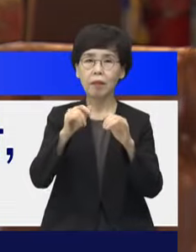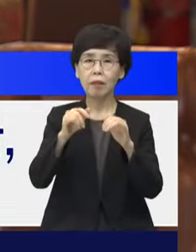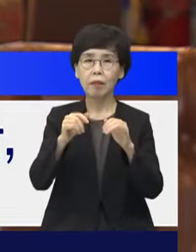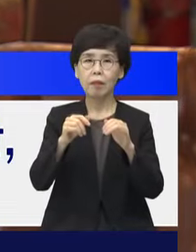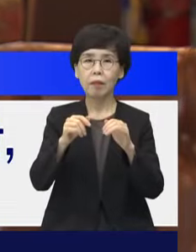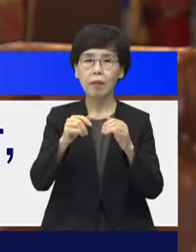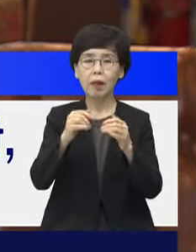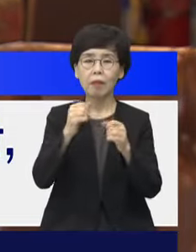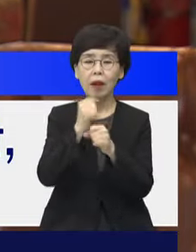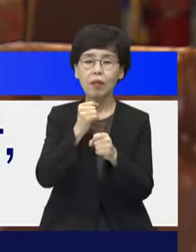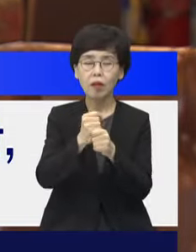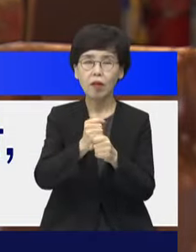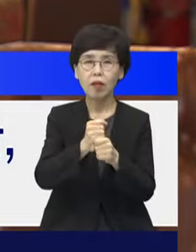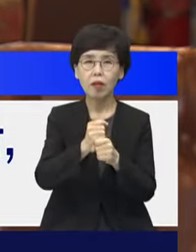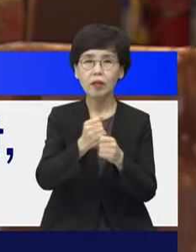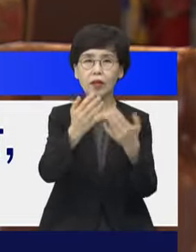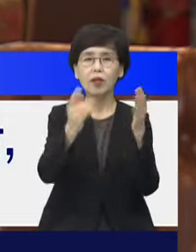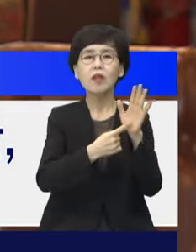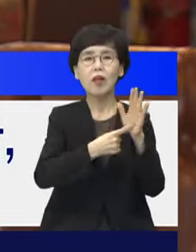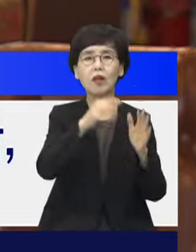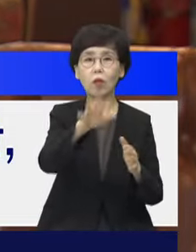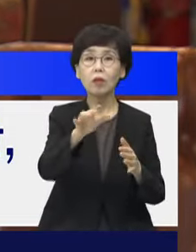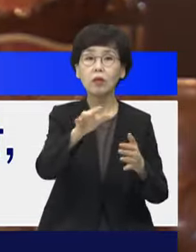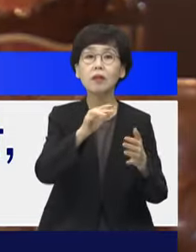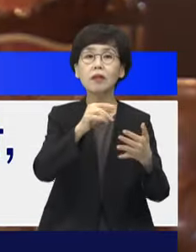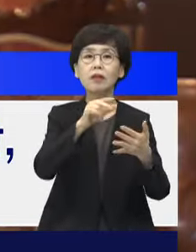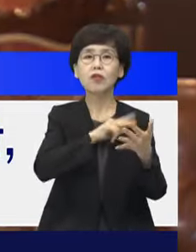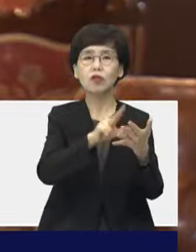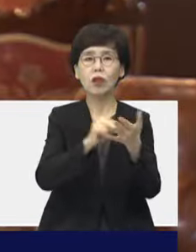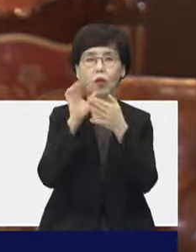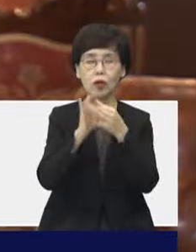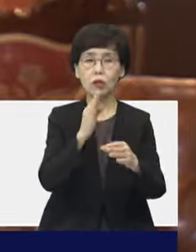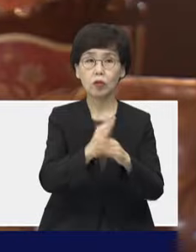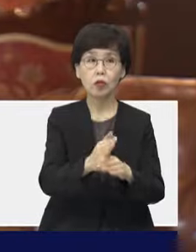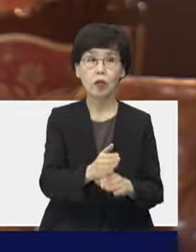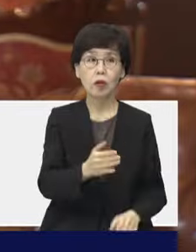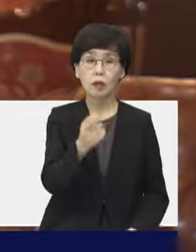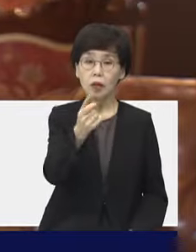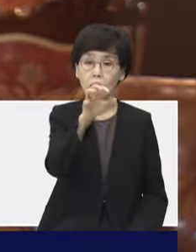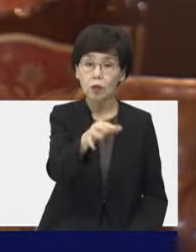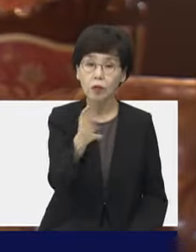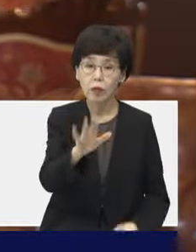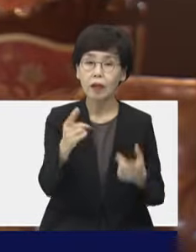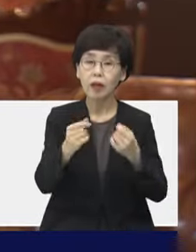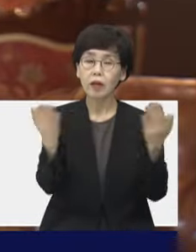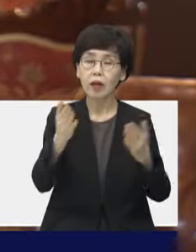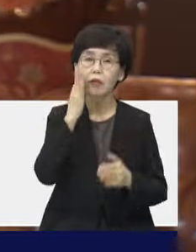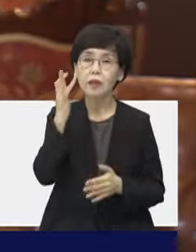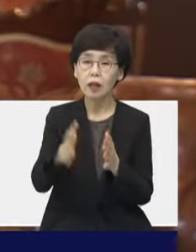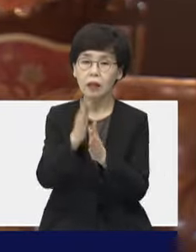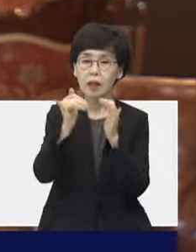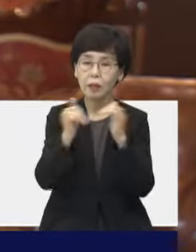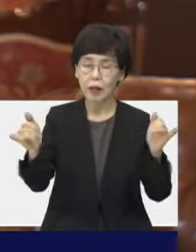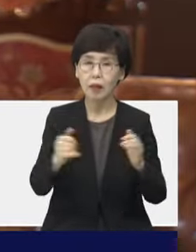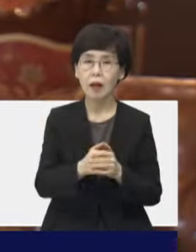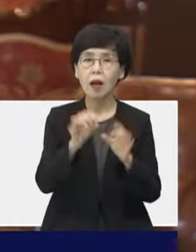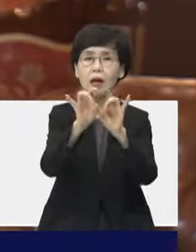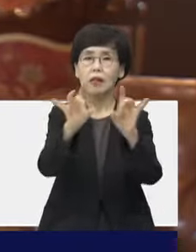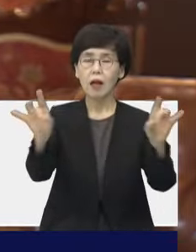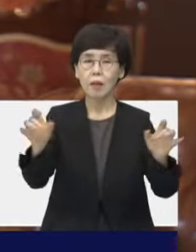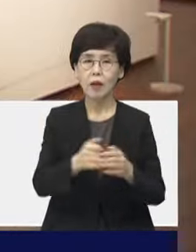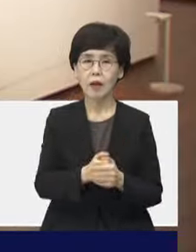공간. 그래서 저희는 그 컨셉으로 계속 전시를 이어나가고 있습니다. 저는 아주 작은 공간이지만 이런 것들이 울산 시민분들한테 한분한